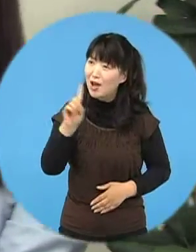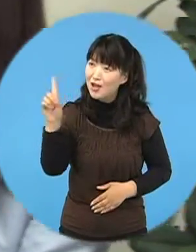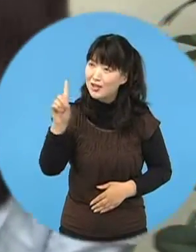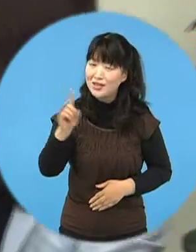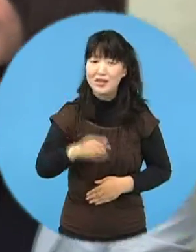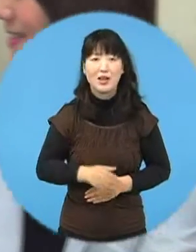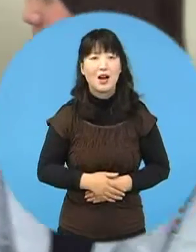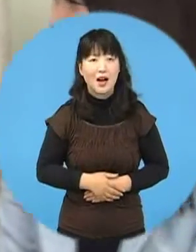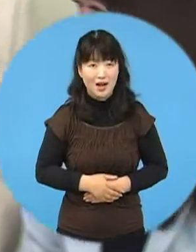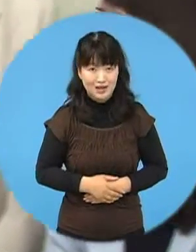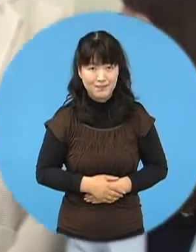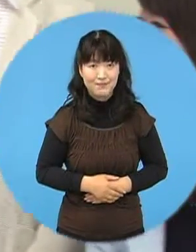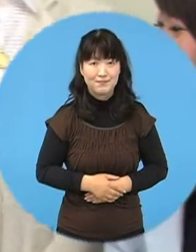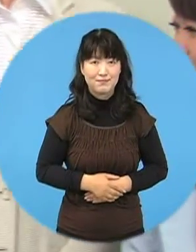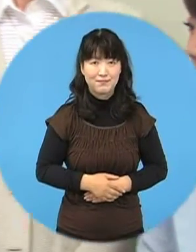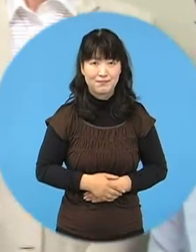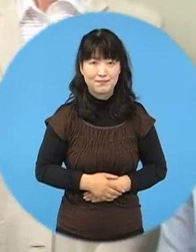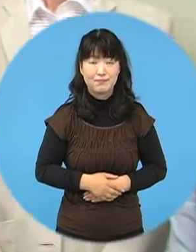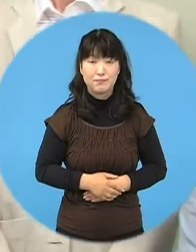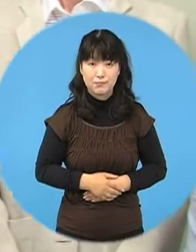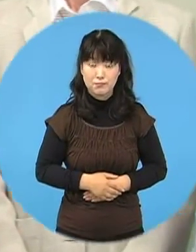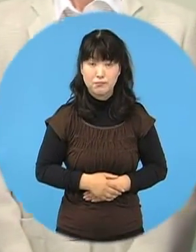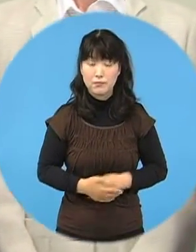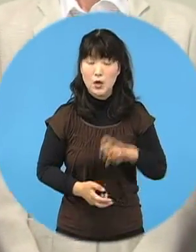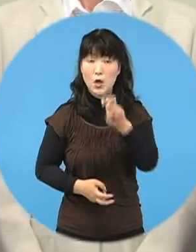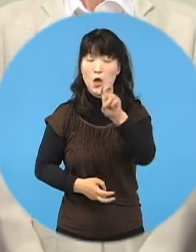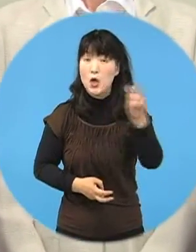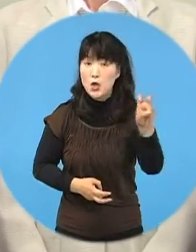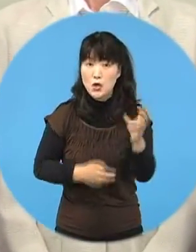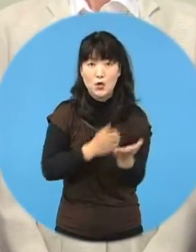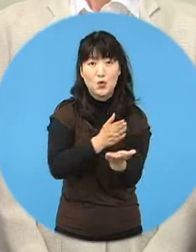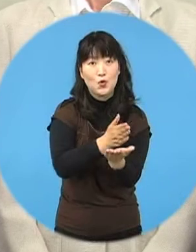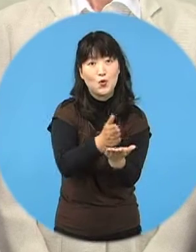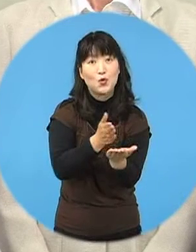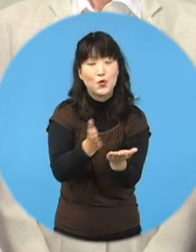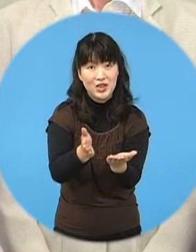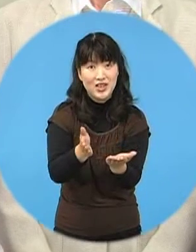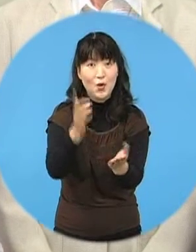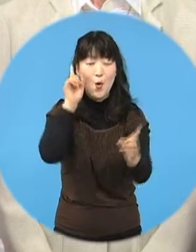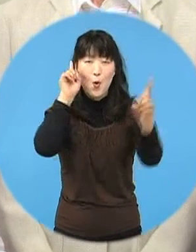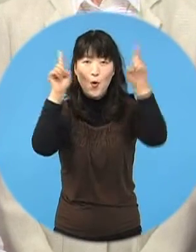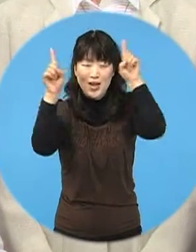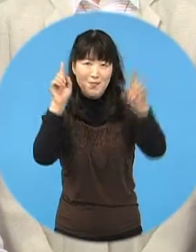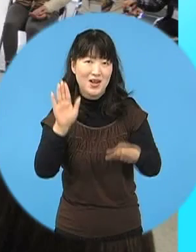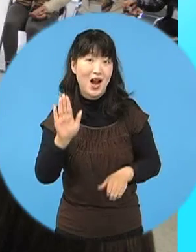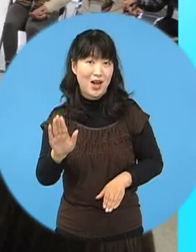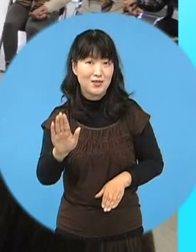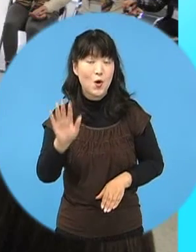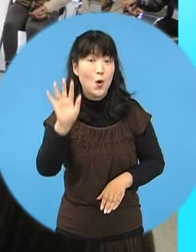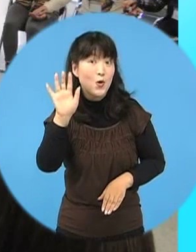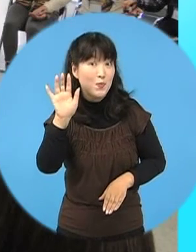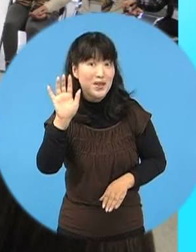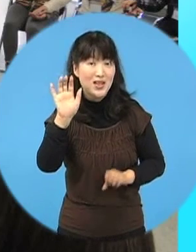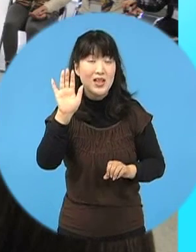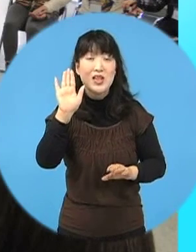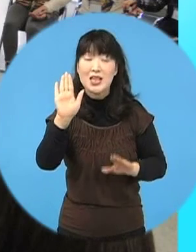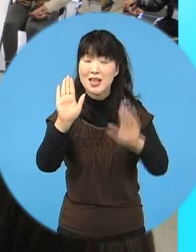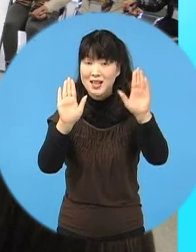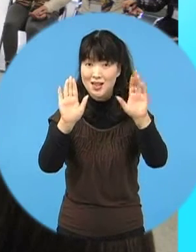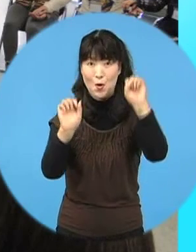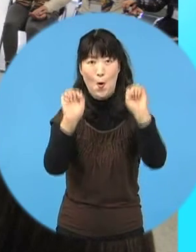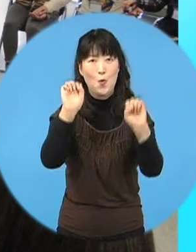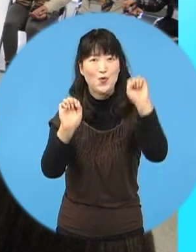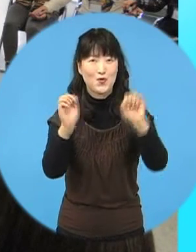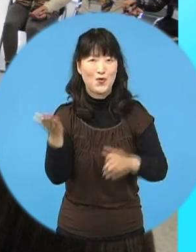んですか？ はい、これは20種類のゲームから作られておりまして、 はい、 指から腕の運動から